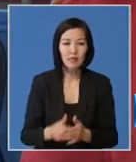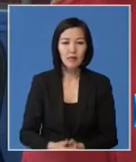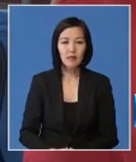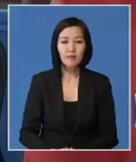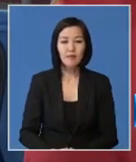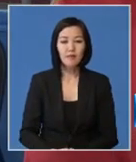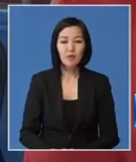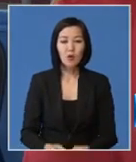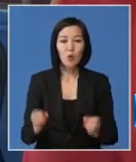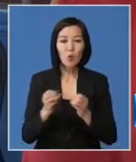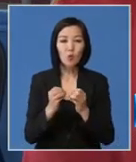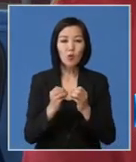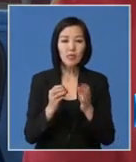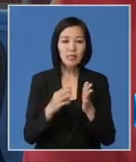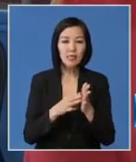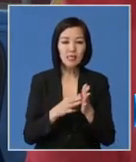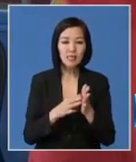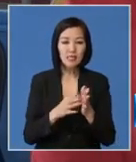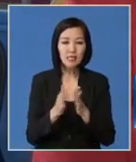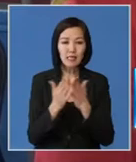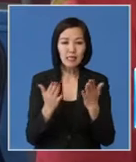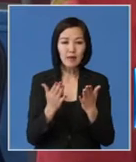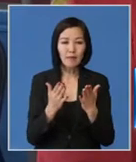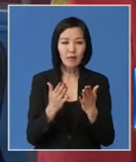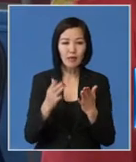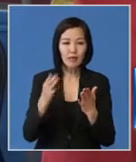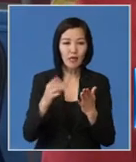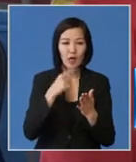Қазір 18 ғана кітап аударылды, әлі алдымызда